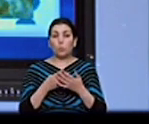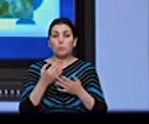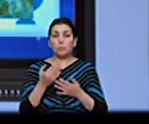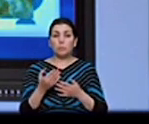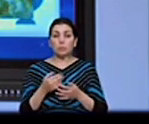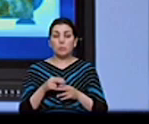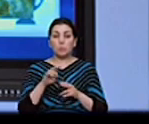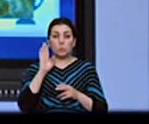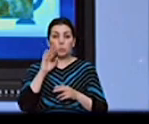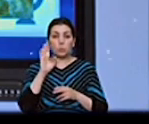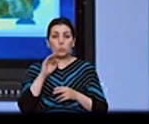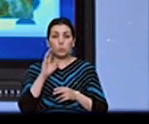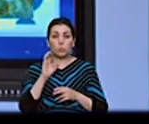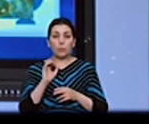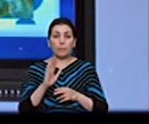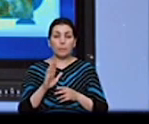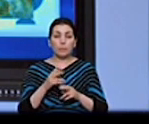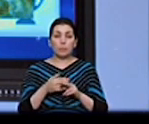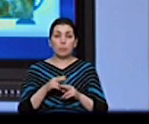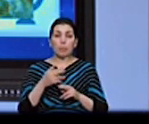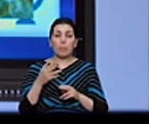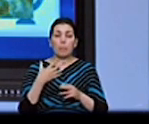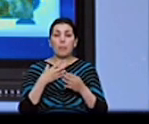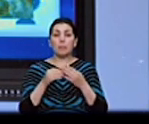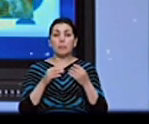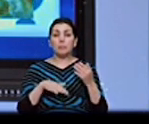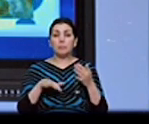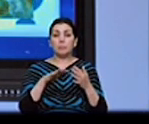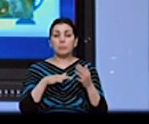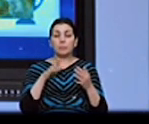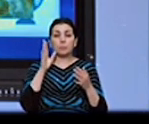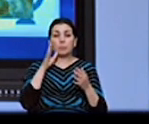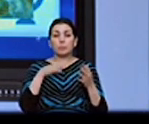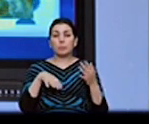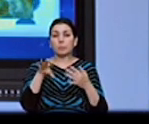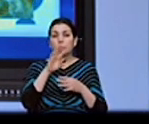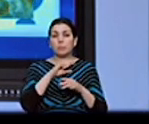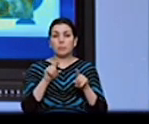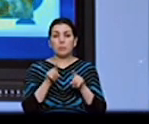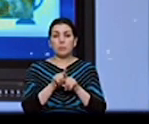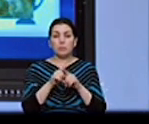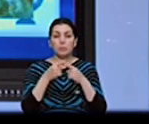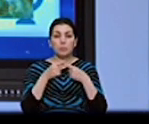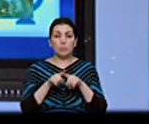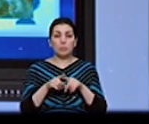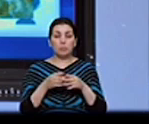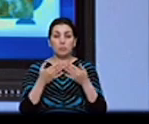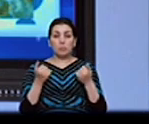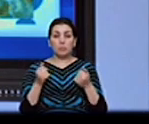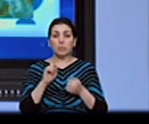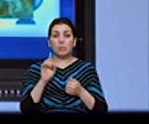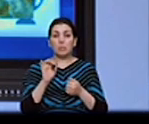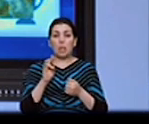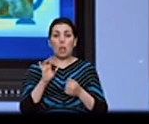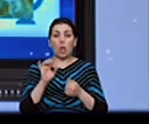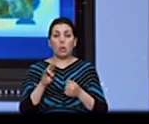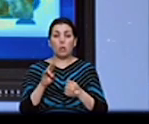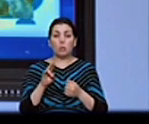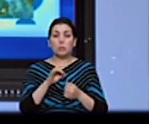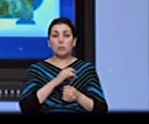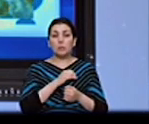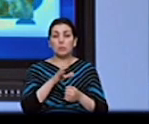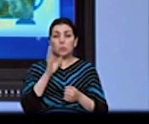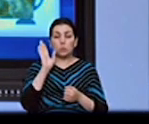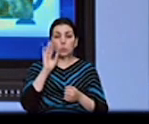turganingizdek, bular suvlar. Mamlakatimizda suv hamma joyda bir xil taqsimlanmagan. Zilol suvli,